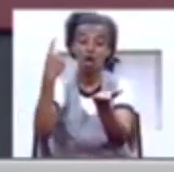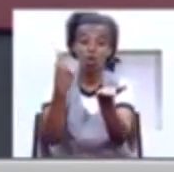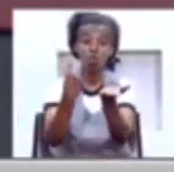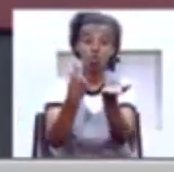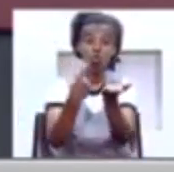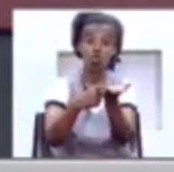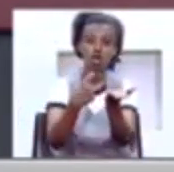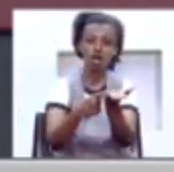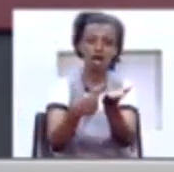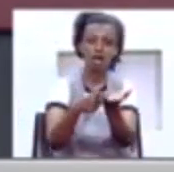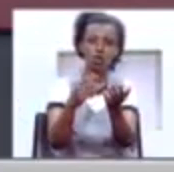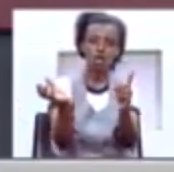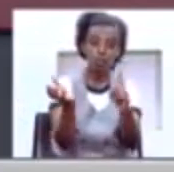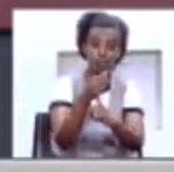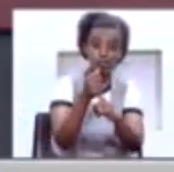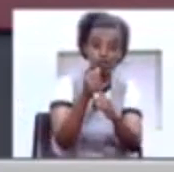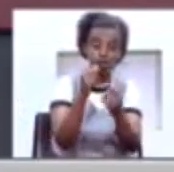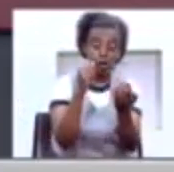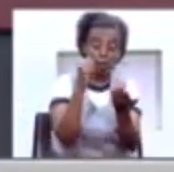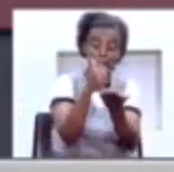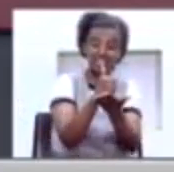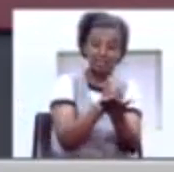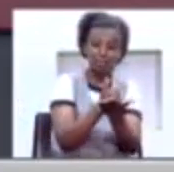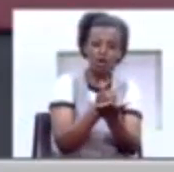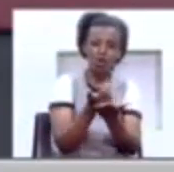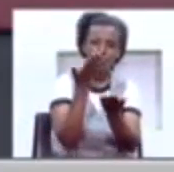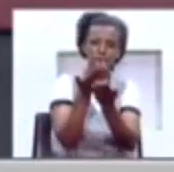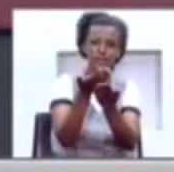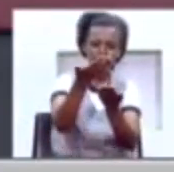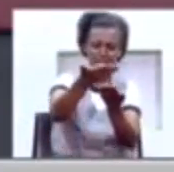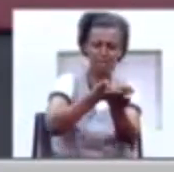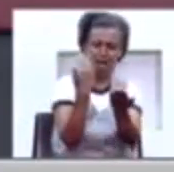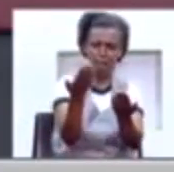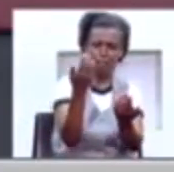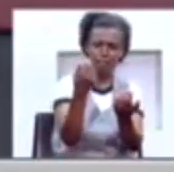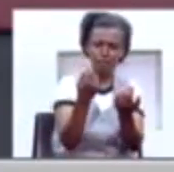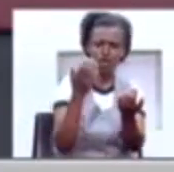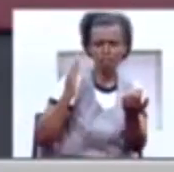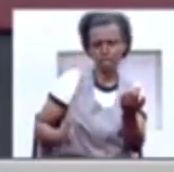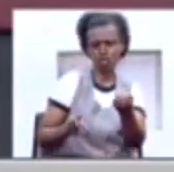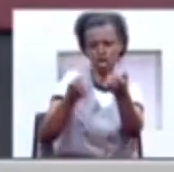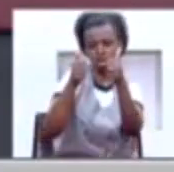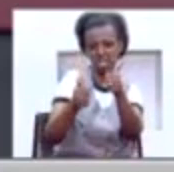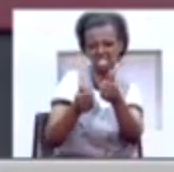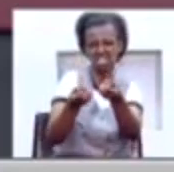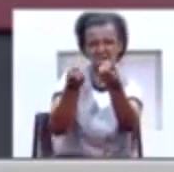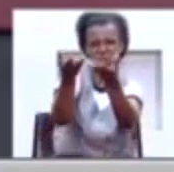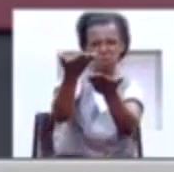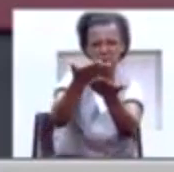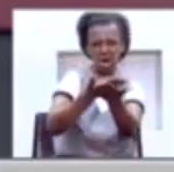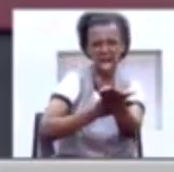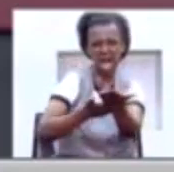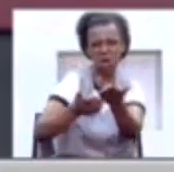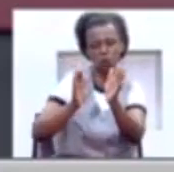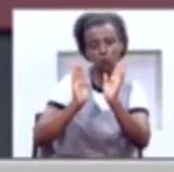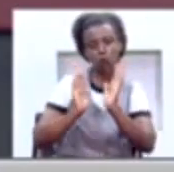byose nibabwiye kugira ngo ubone passport byasaba ko werekana iyi attestation y'imyitwarire myiza ati nsanga kumuha attestation